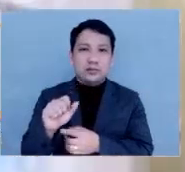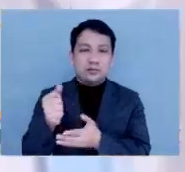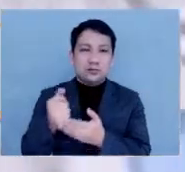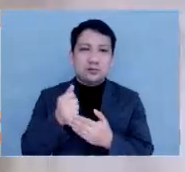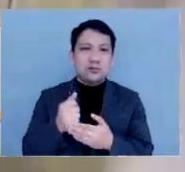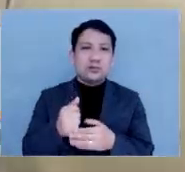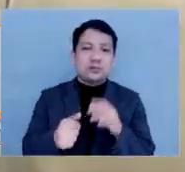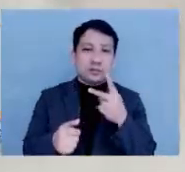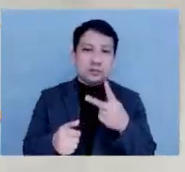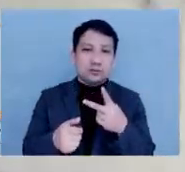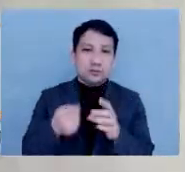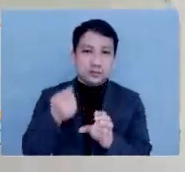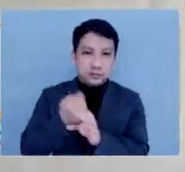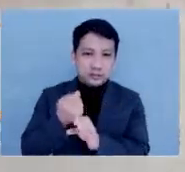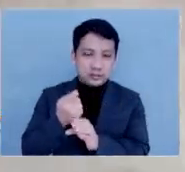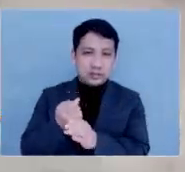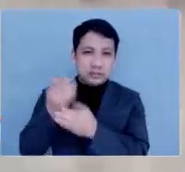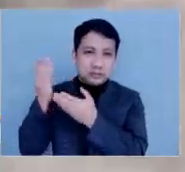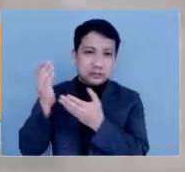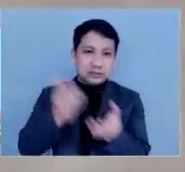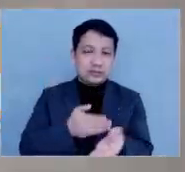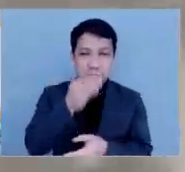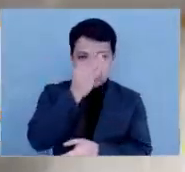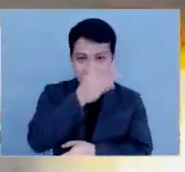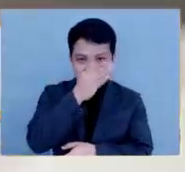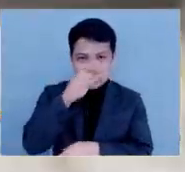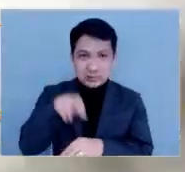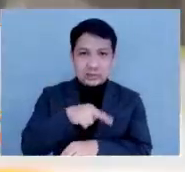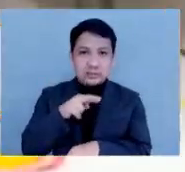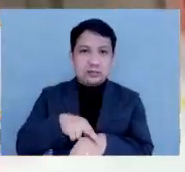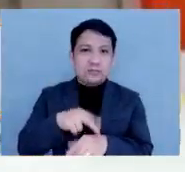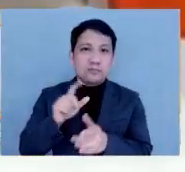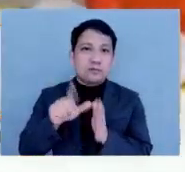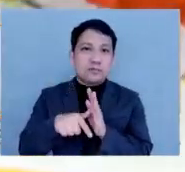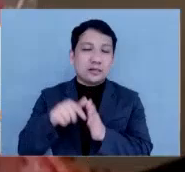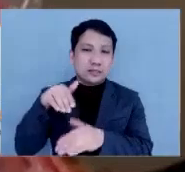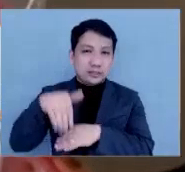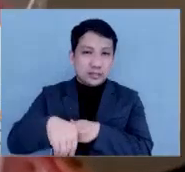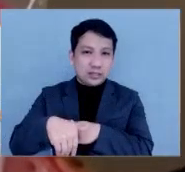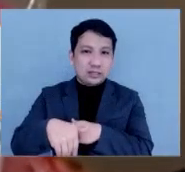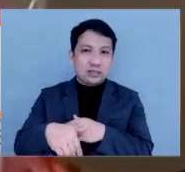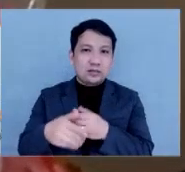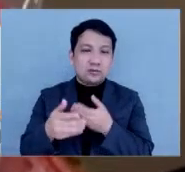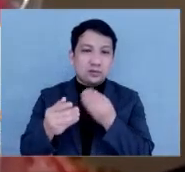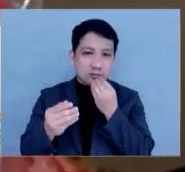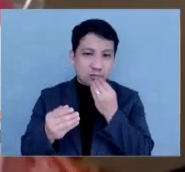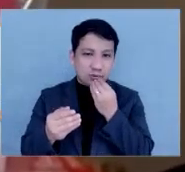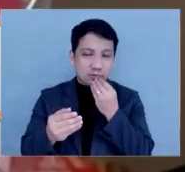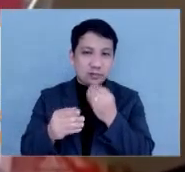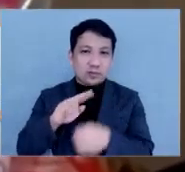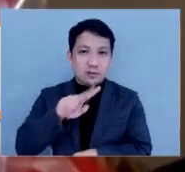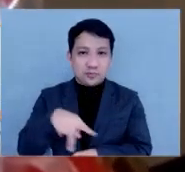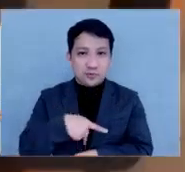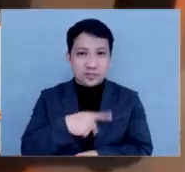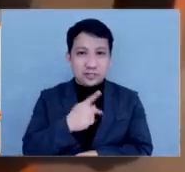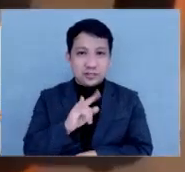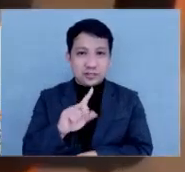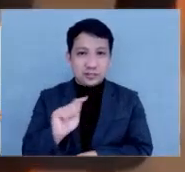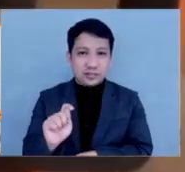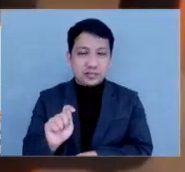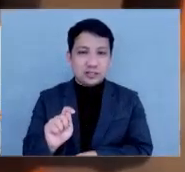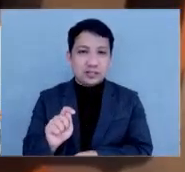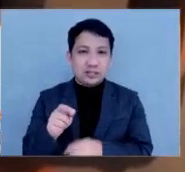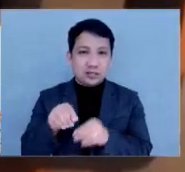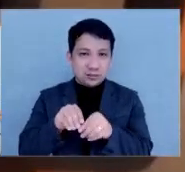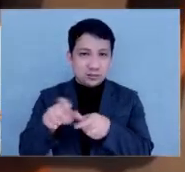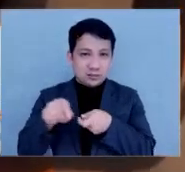truck ng ayuda ang parating sa Bicol Region mamayang gabi. Mula sa pagkain, hygiene kits, hanggang sa mga